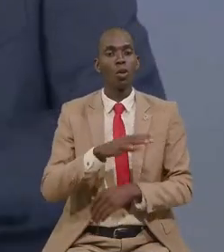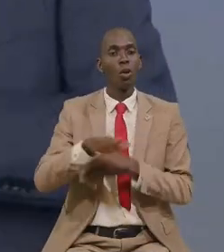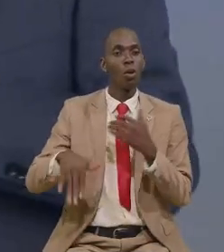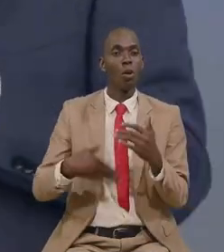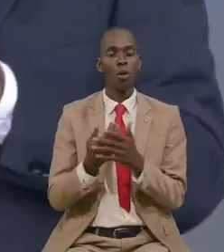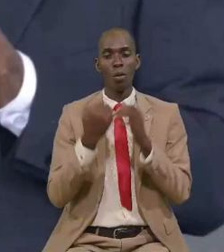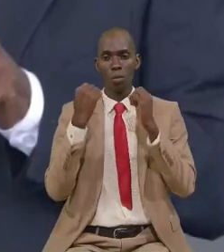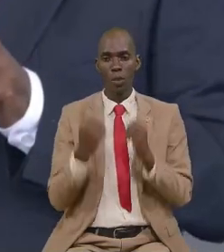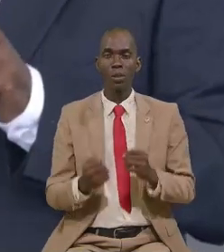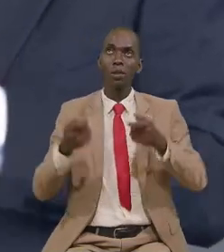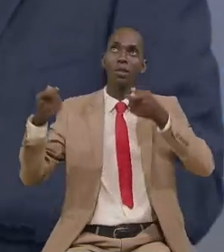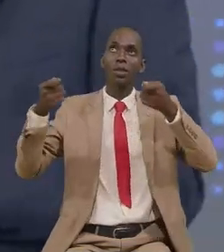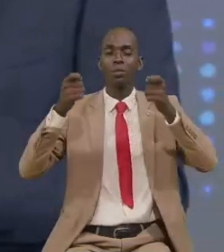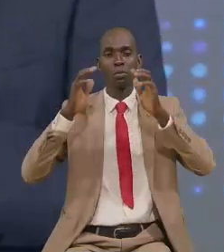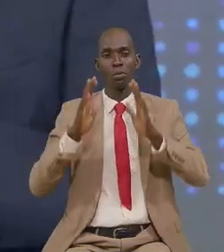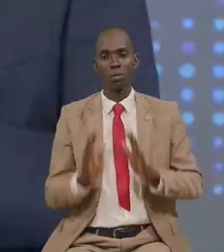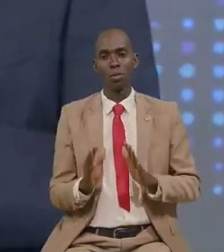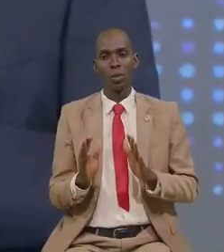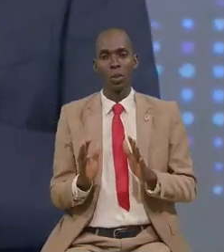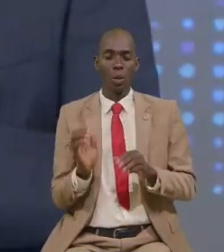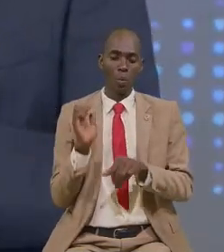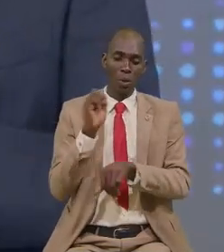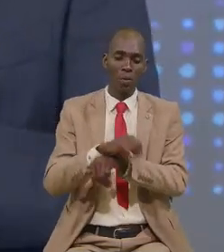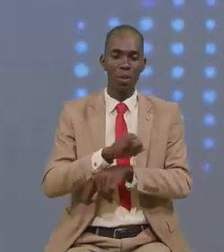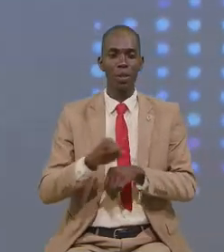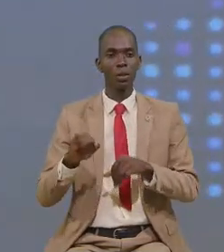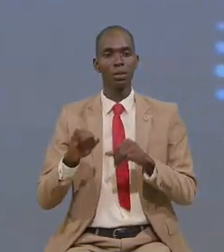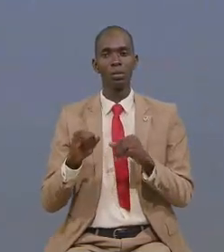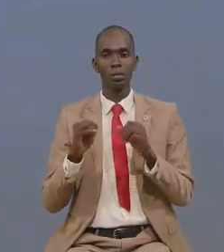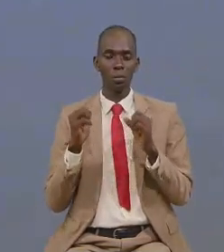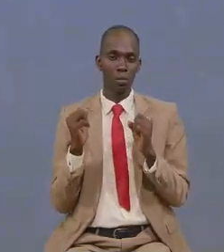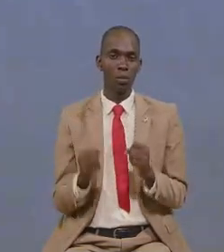tout-puissant. L'autorité dominante.